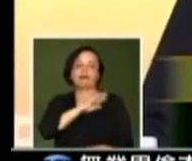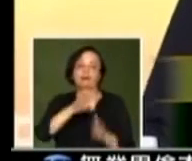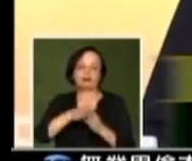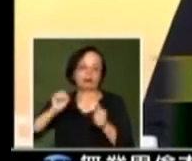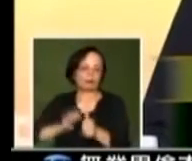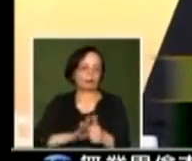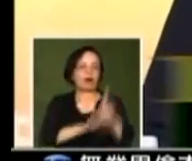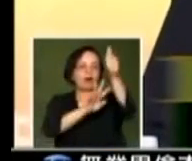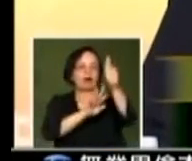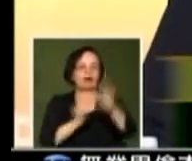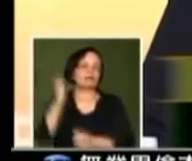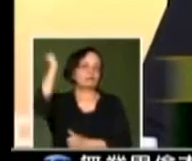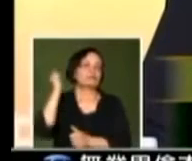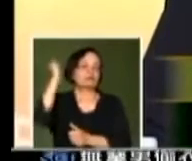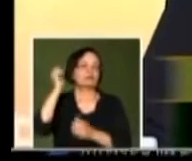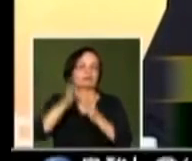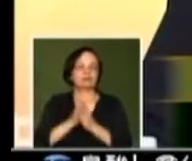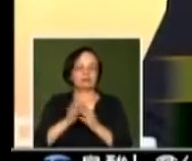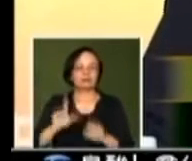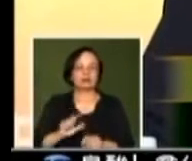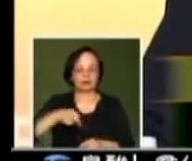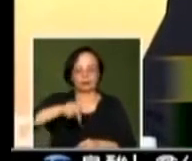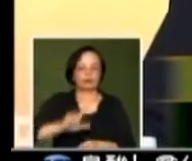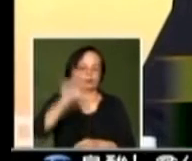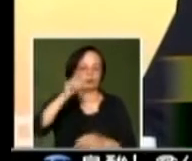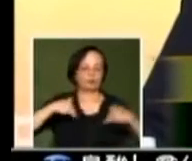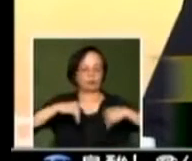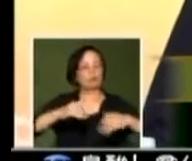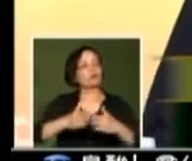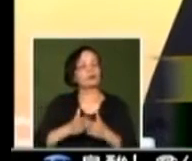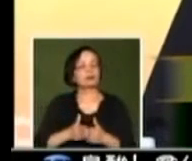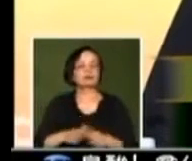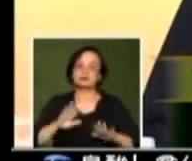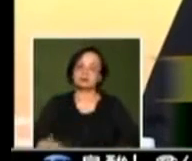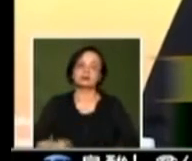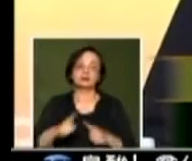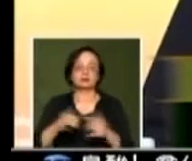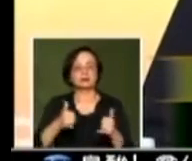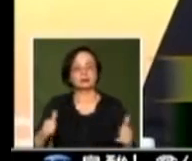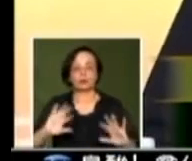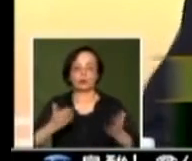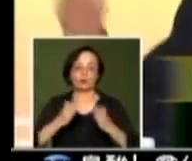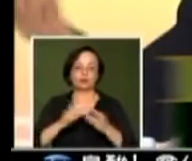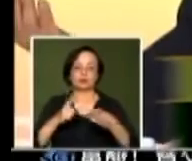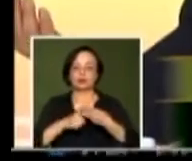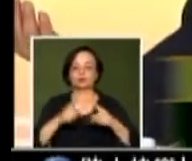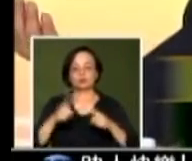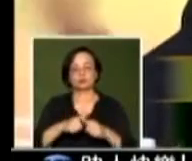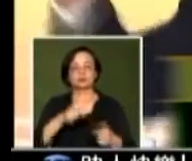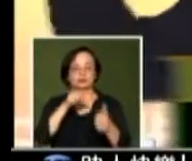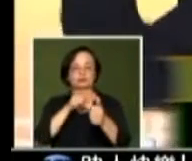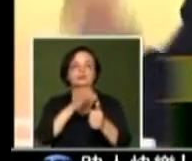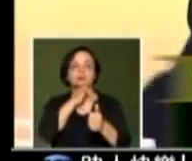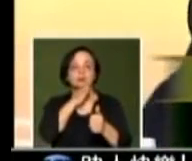来这个抗争，来走上街头。我们知道说，今天民意其实人民是国家的主人，不是说4年选一次